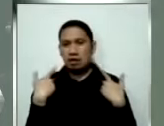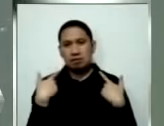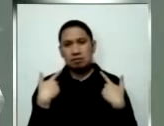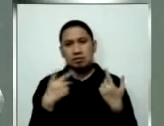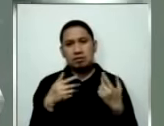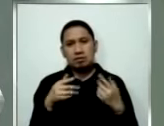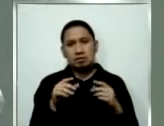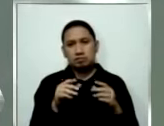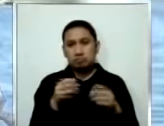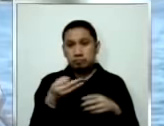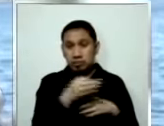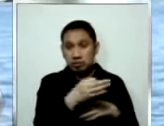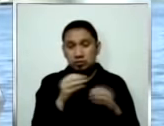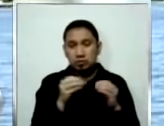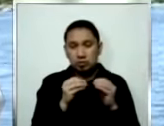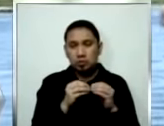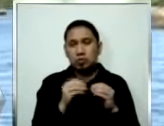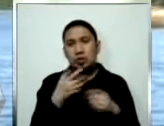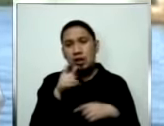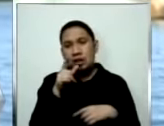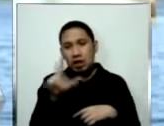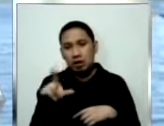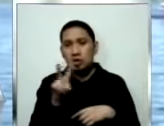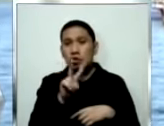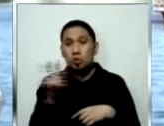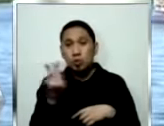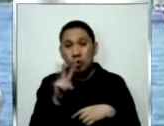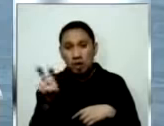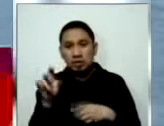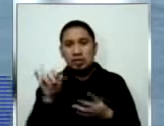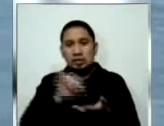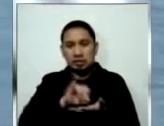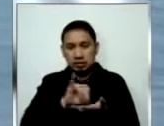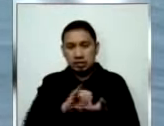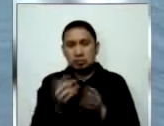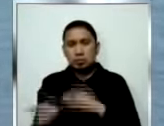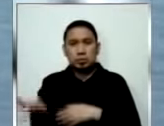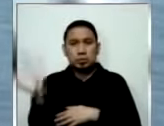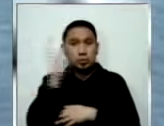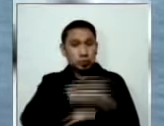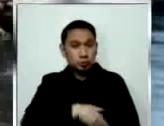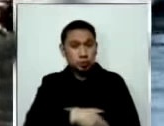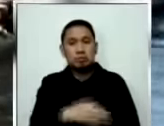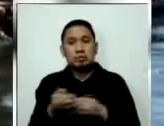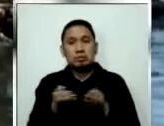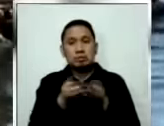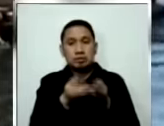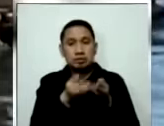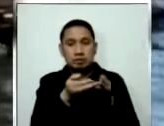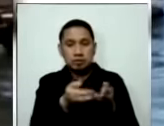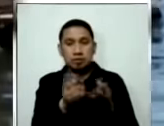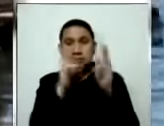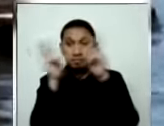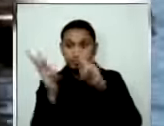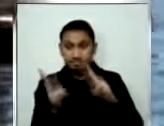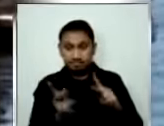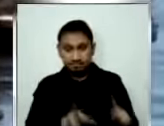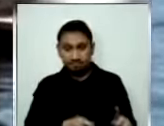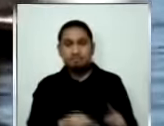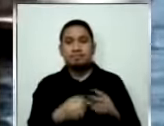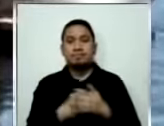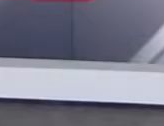200 pesos matapos ang magdamag na pangingisda sa laot. Mula Puerto Princesa sa Palawan, Chino Gaston Nakatutok,